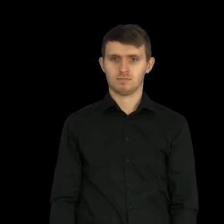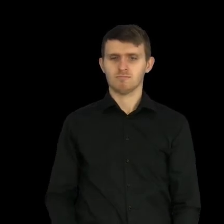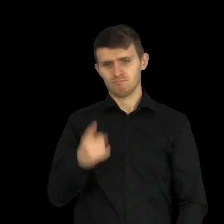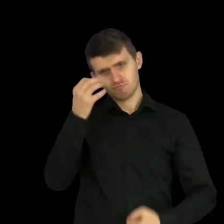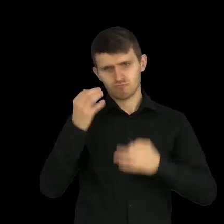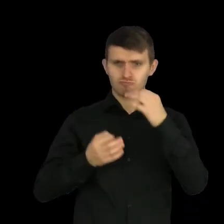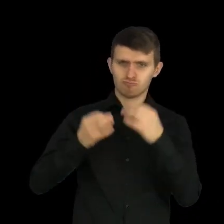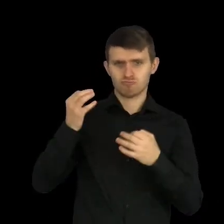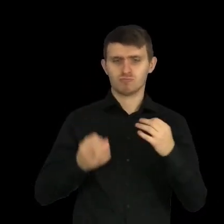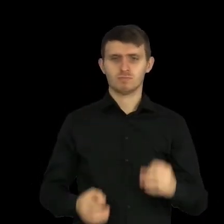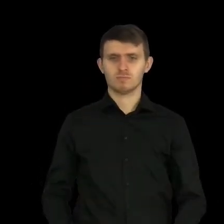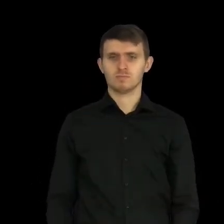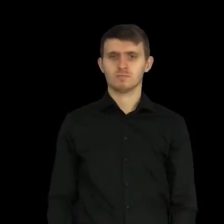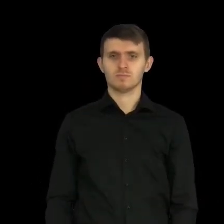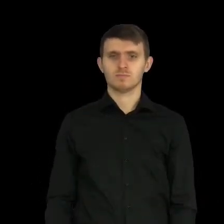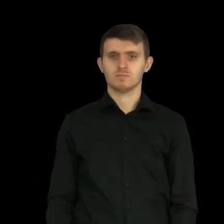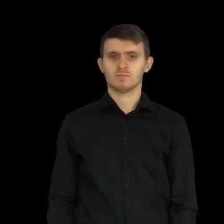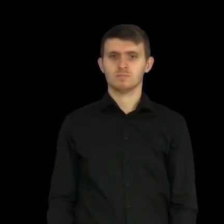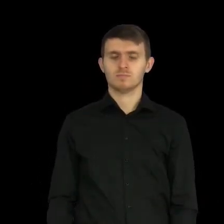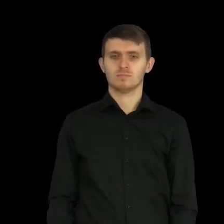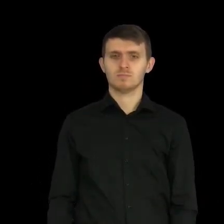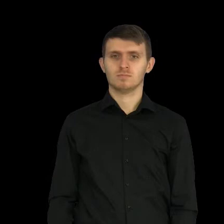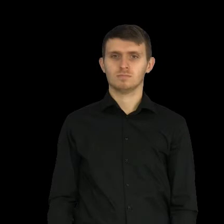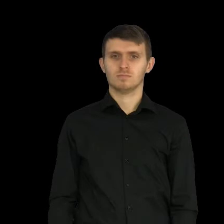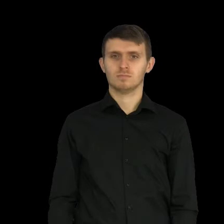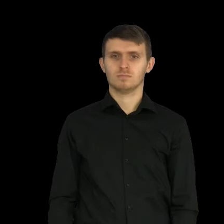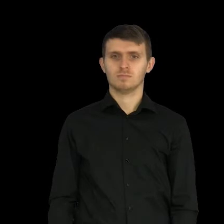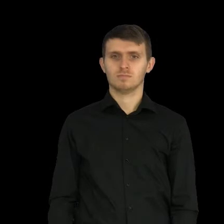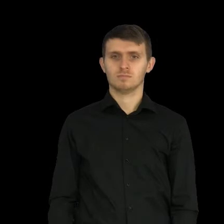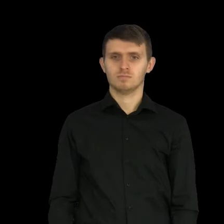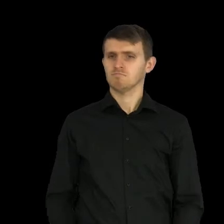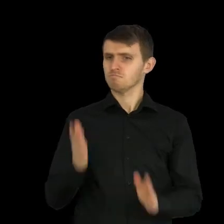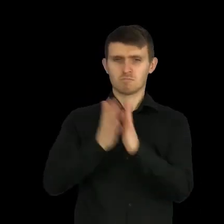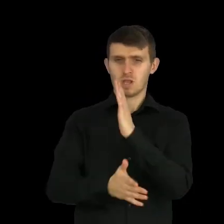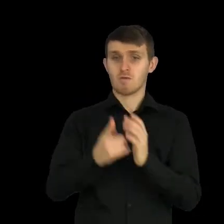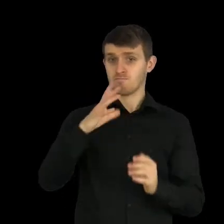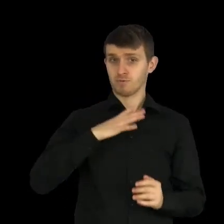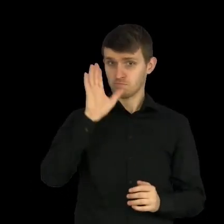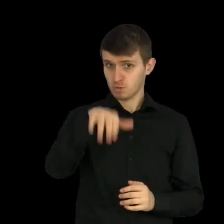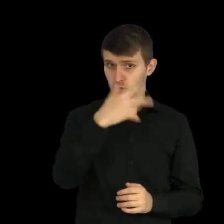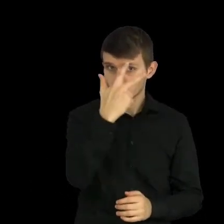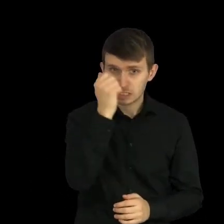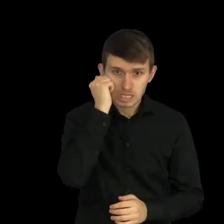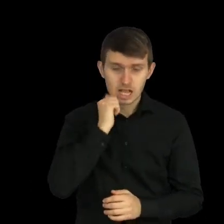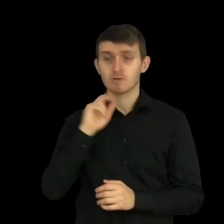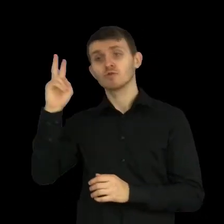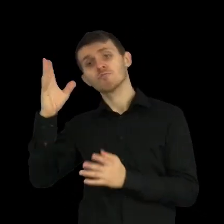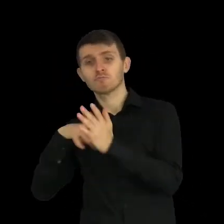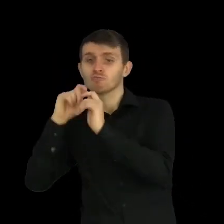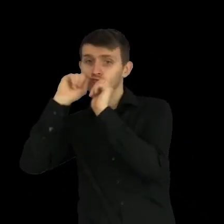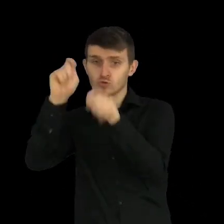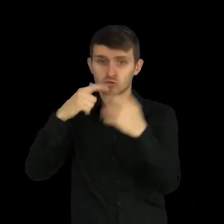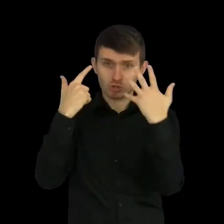jabłek macie teraz Zastanówcie się przez chwilę to proste skoro